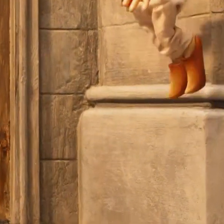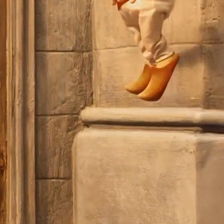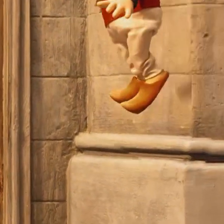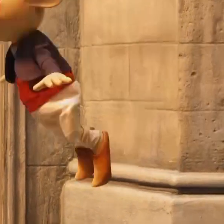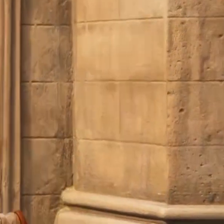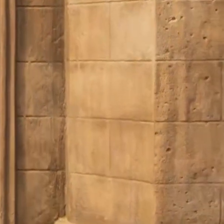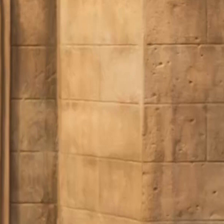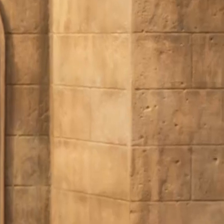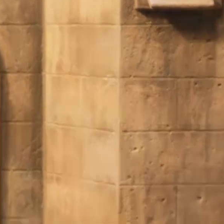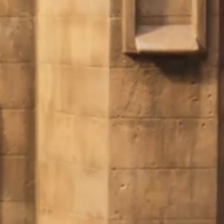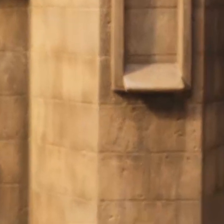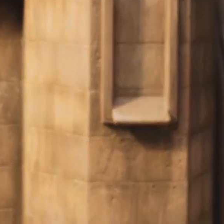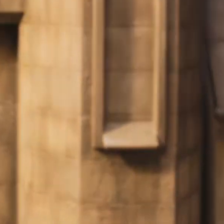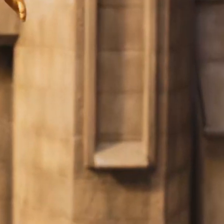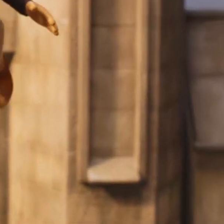O O O